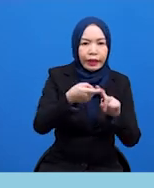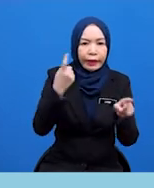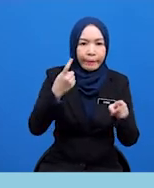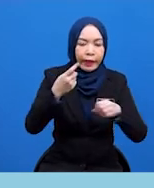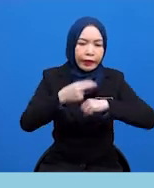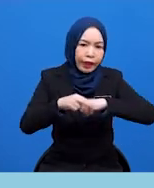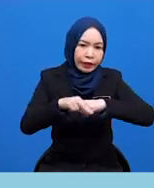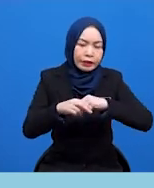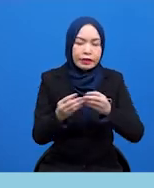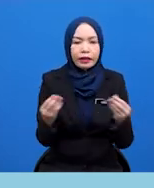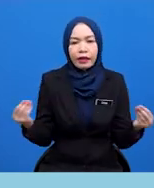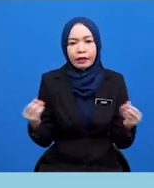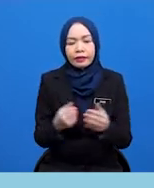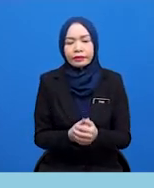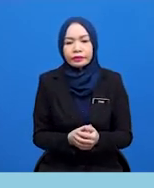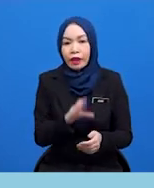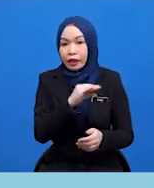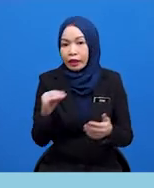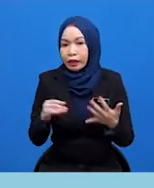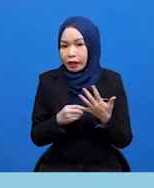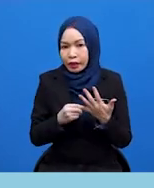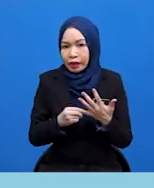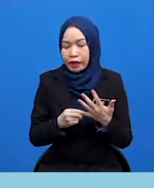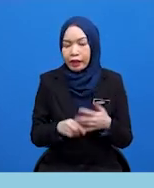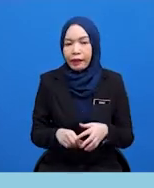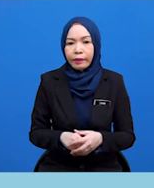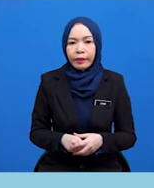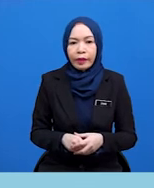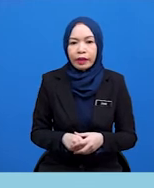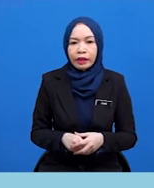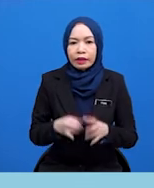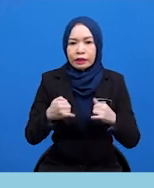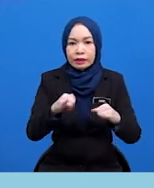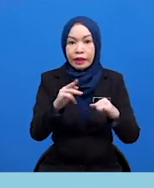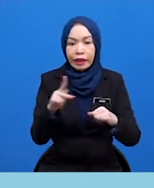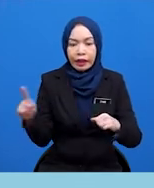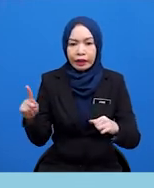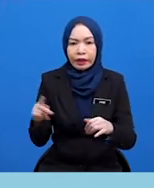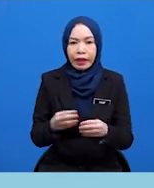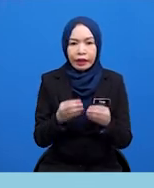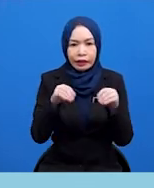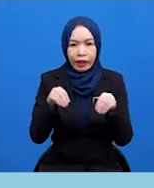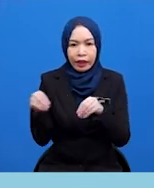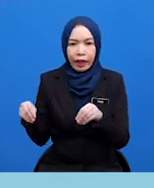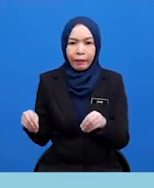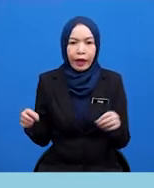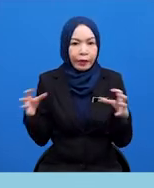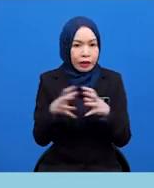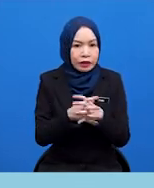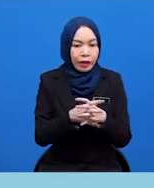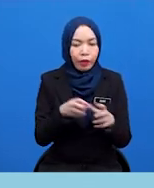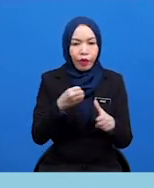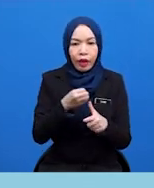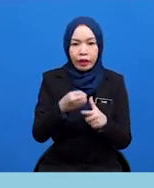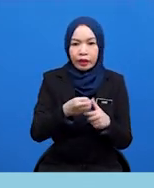ada. Kelima, mengamalkan tanaman bercampur atau selingan.